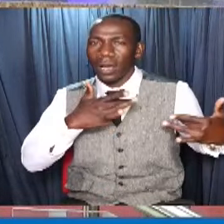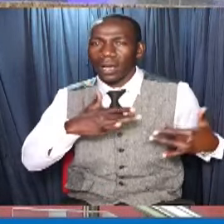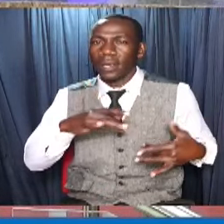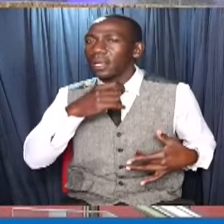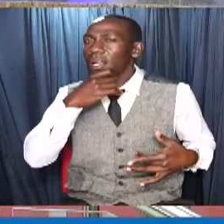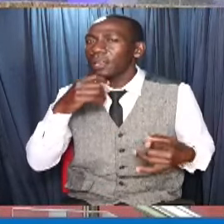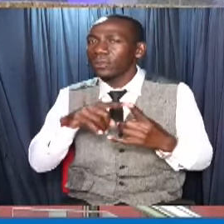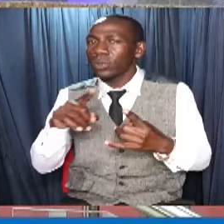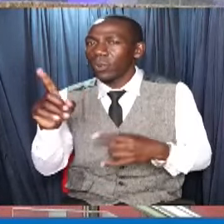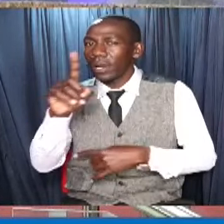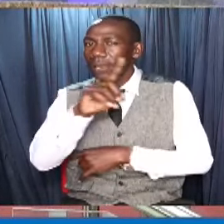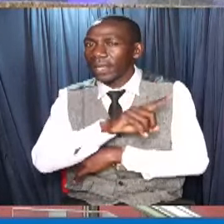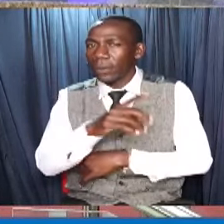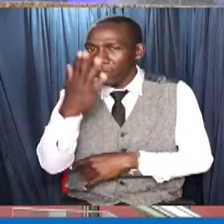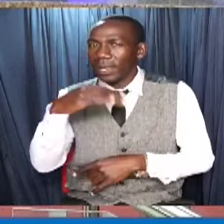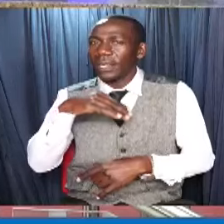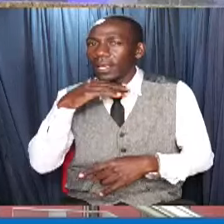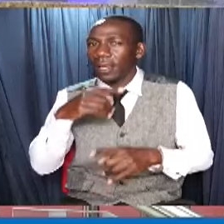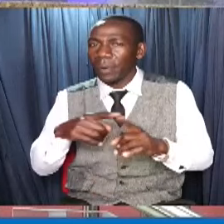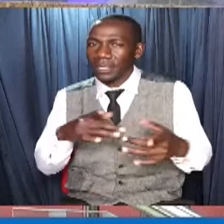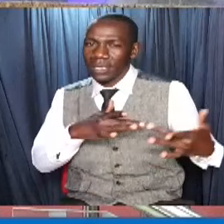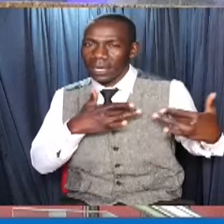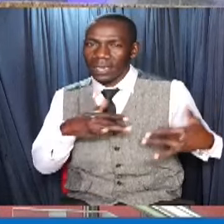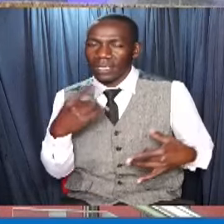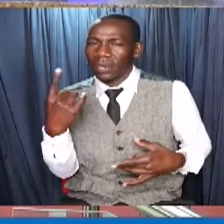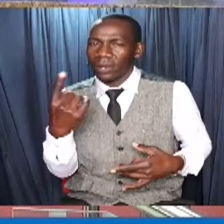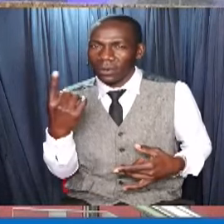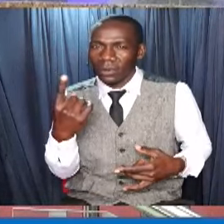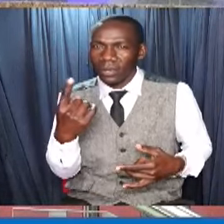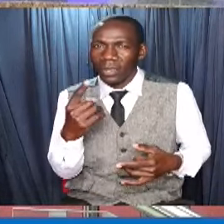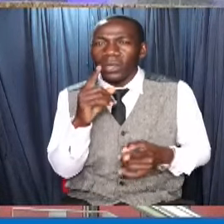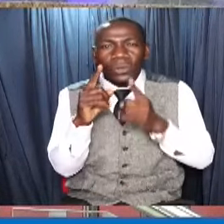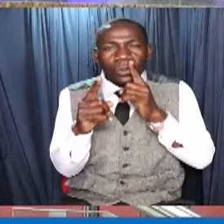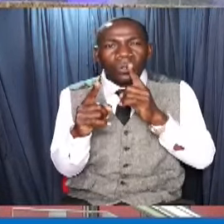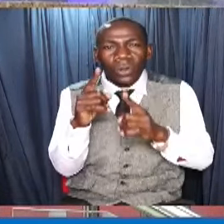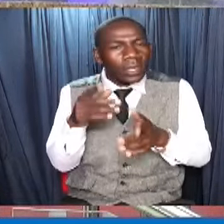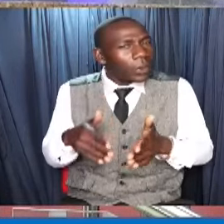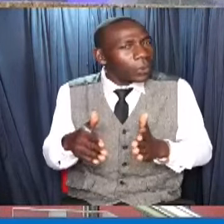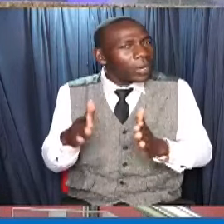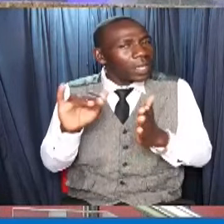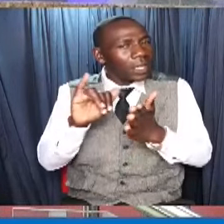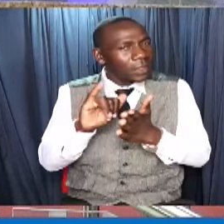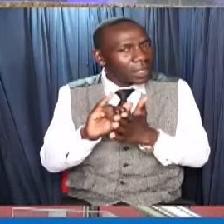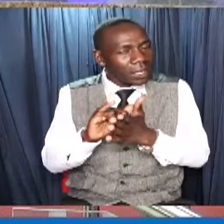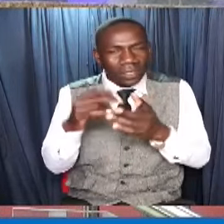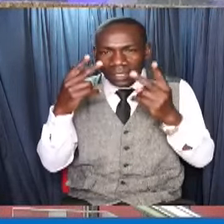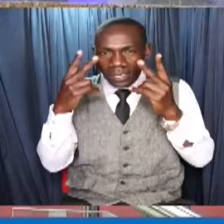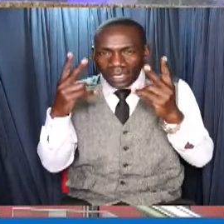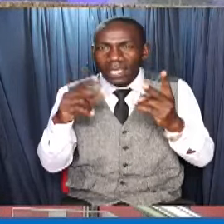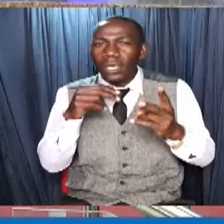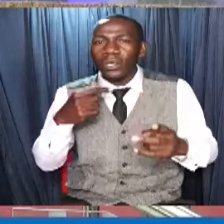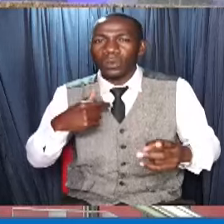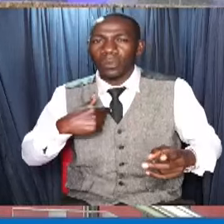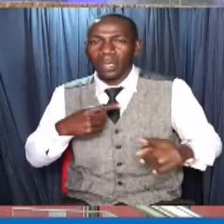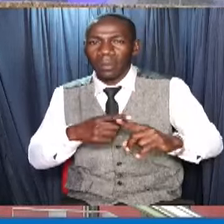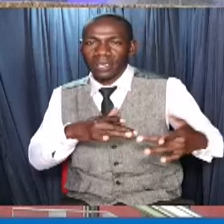basi mbona ufe na ni moyo si wewe then why should you die and it's the heart wana uzungumuzi wa kuwa and they talk in such a way hata uone si mimi ni moyo and you feel